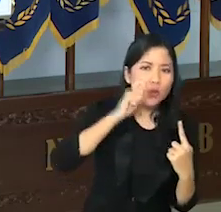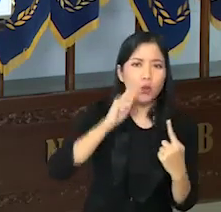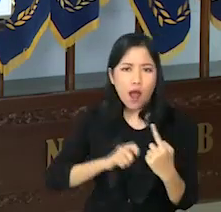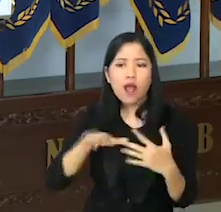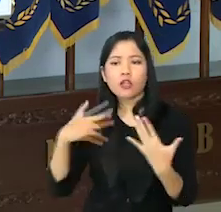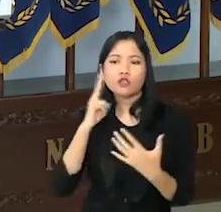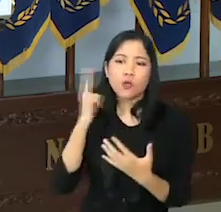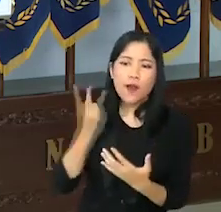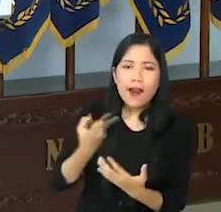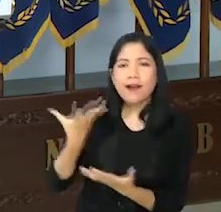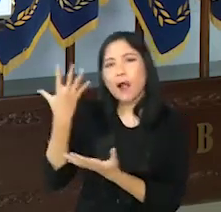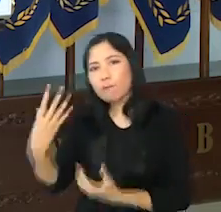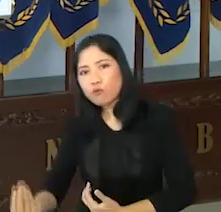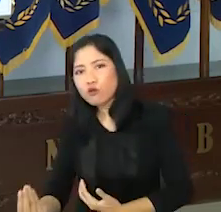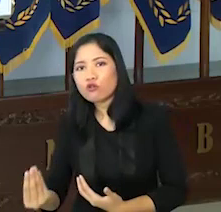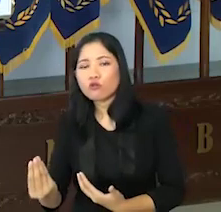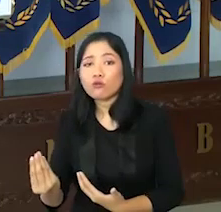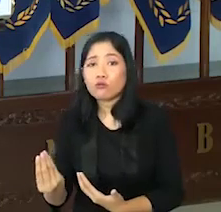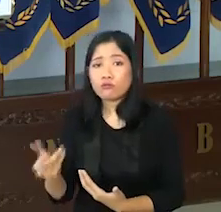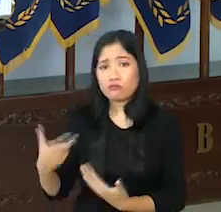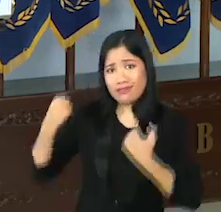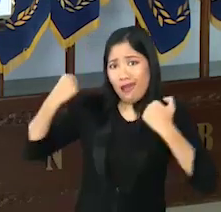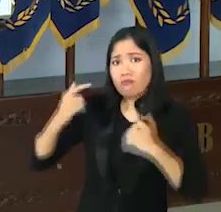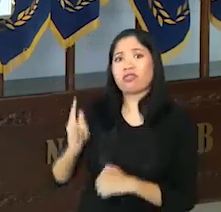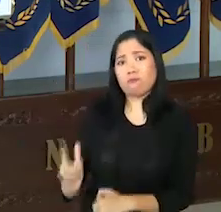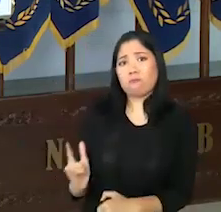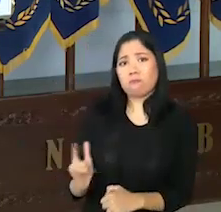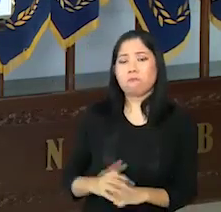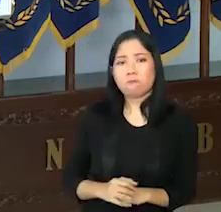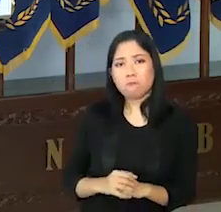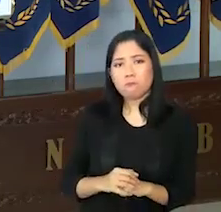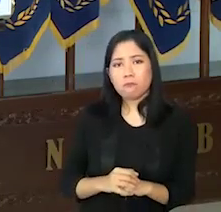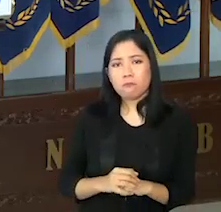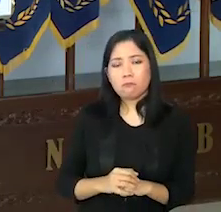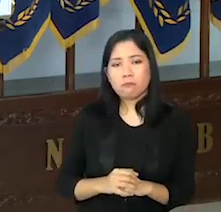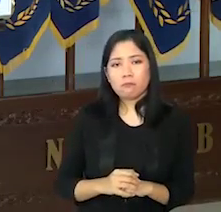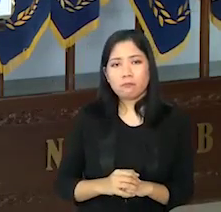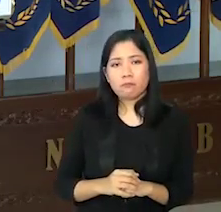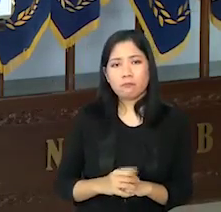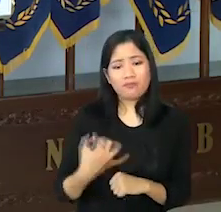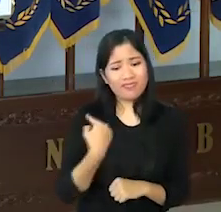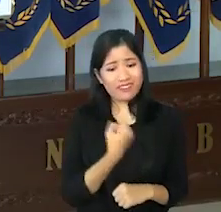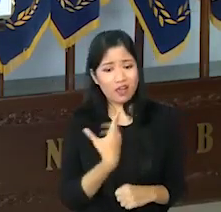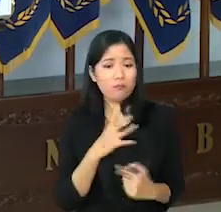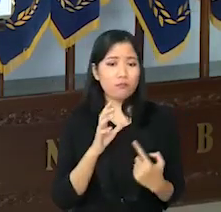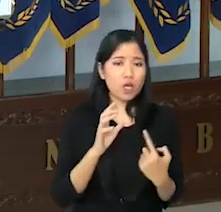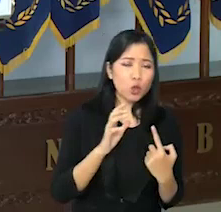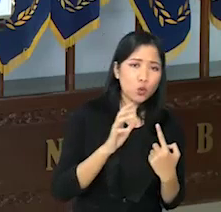kita yang di kampung agar mereka tetap sehat kita bisa melindungi